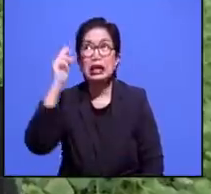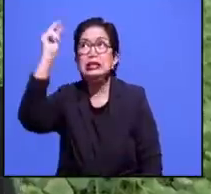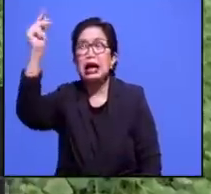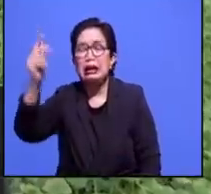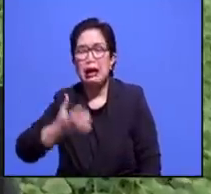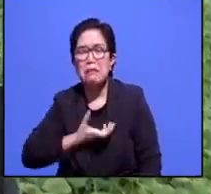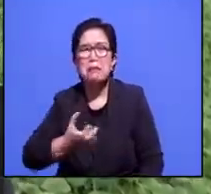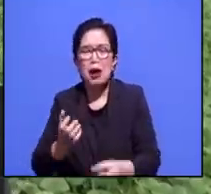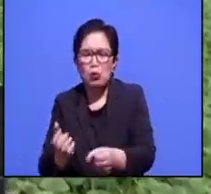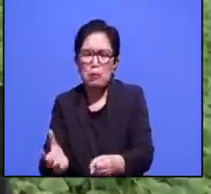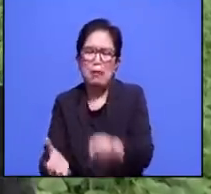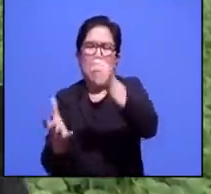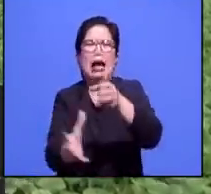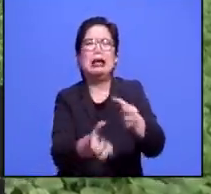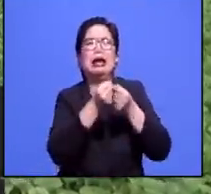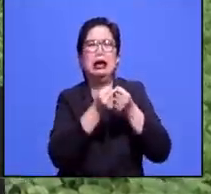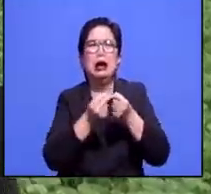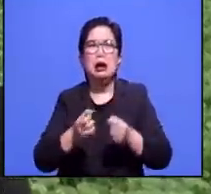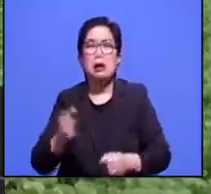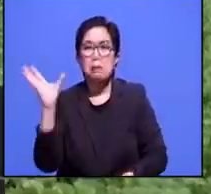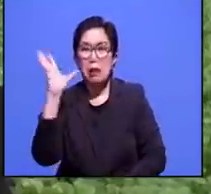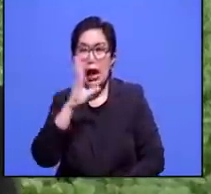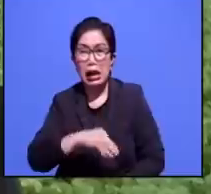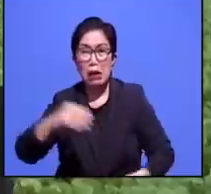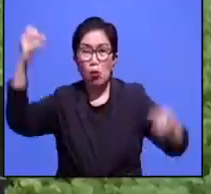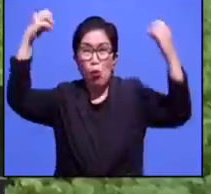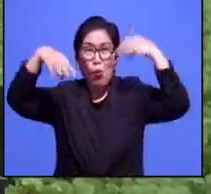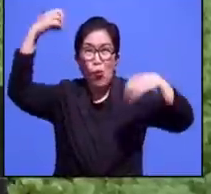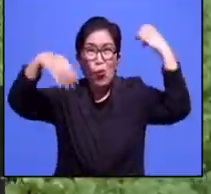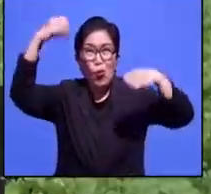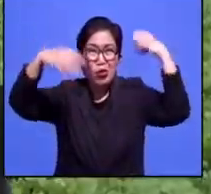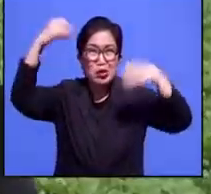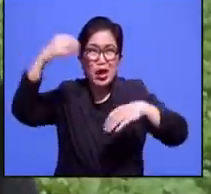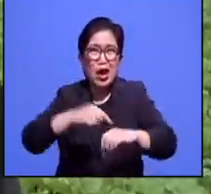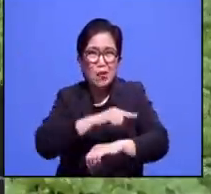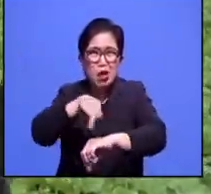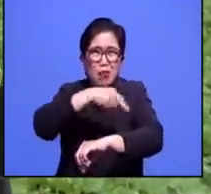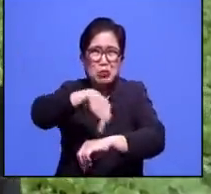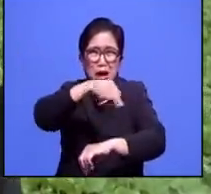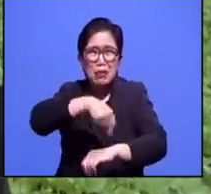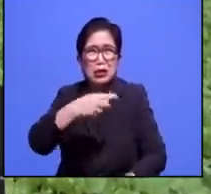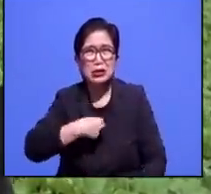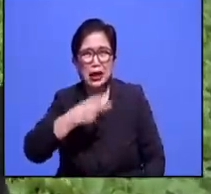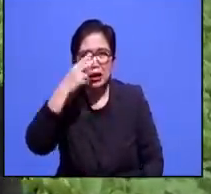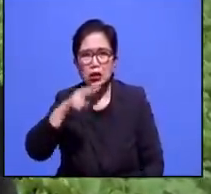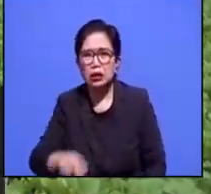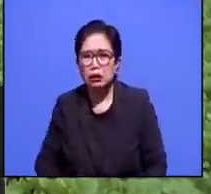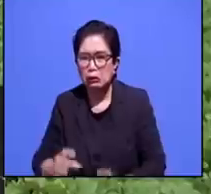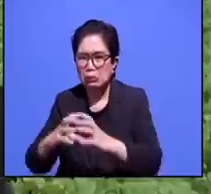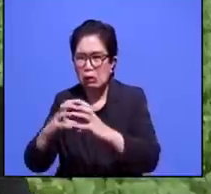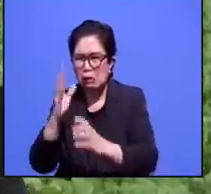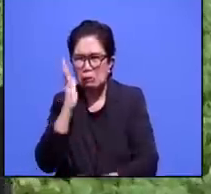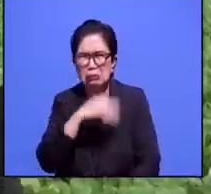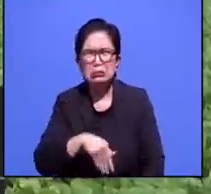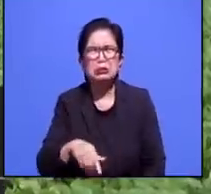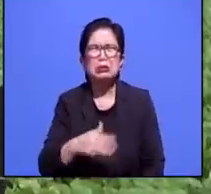panen malam hujan berjam-jam diguyur hujan saya lihatin Buahnya sudah uh